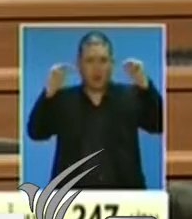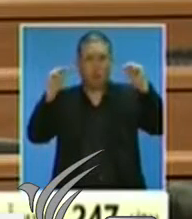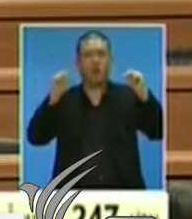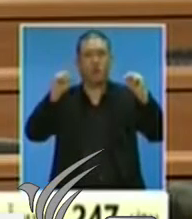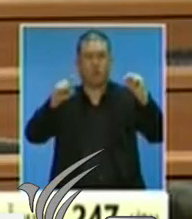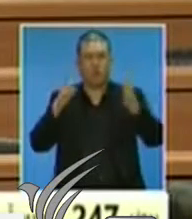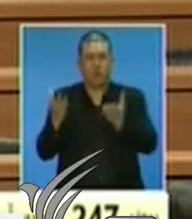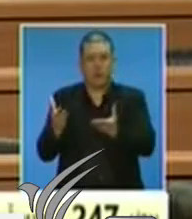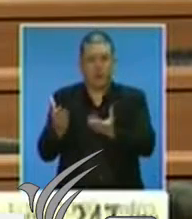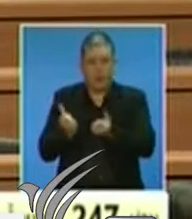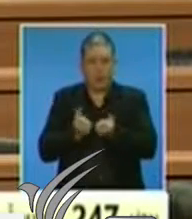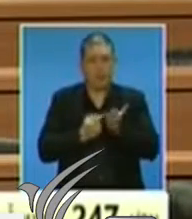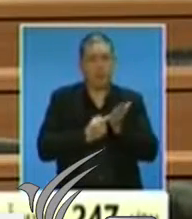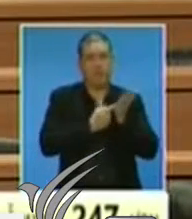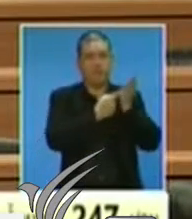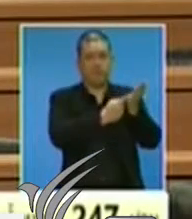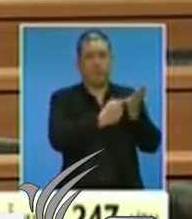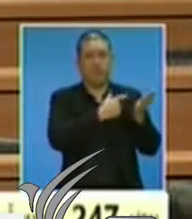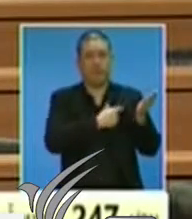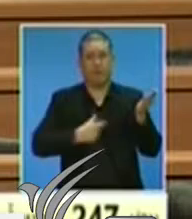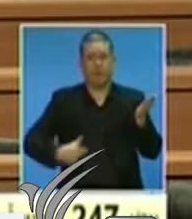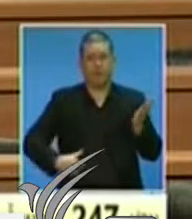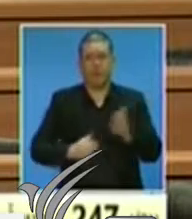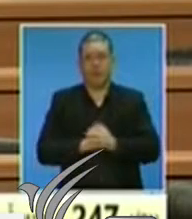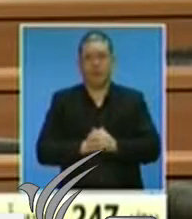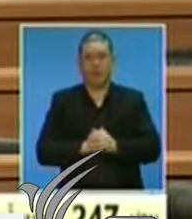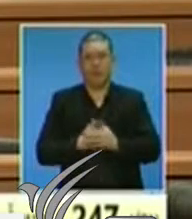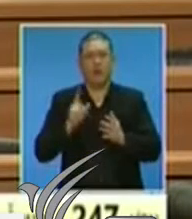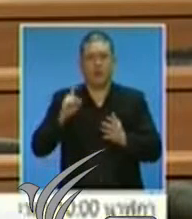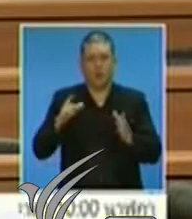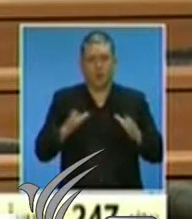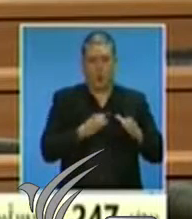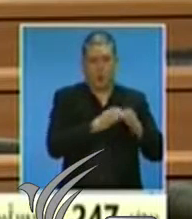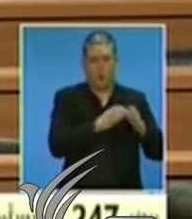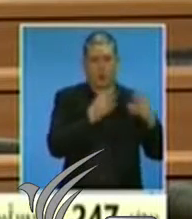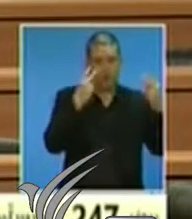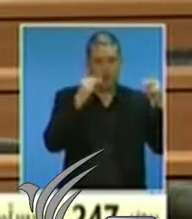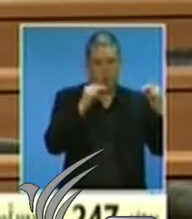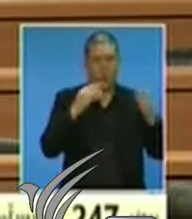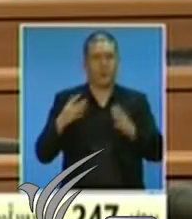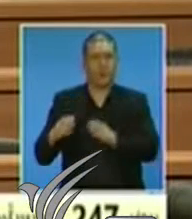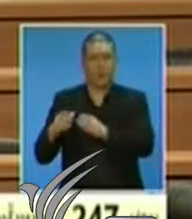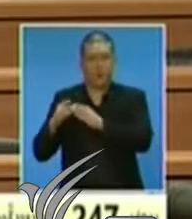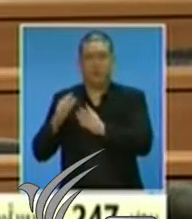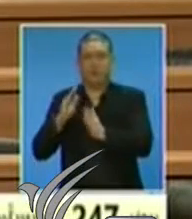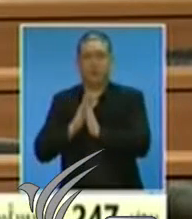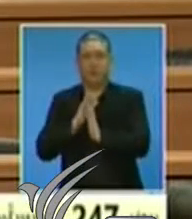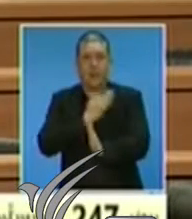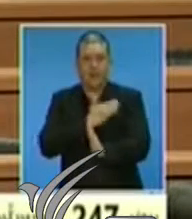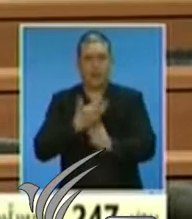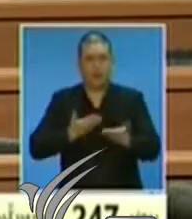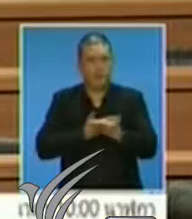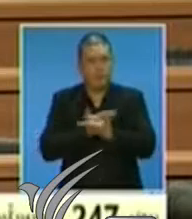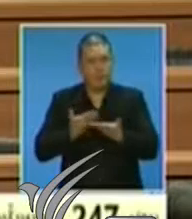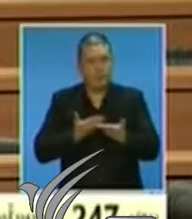องและจะต้องปรึกษาหารือกับมหาเถรสมาคมไม่ได้หมายความว่าจะต้องทำให้สมเด็